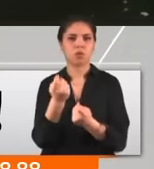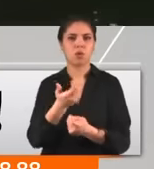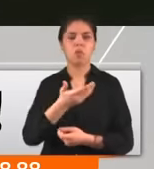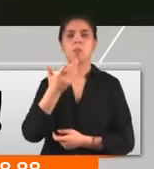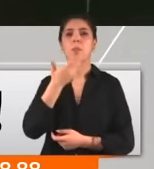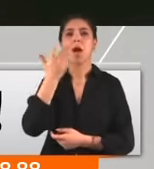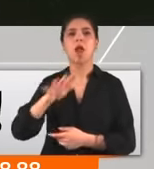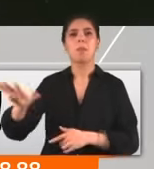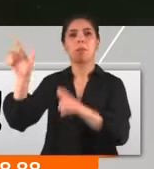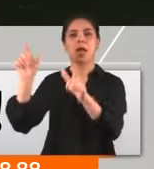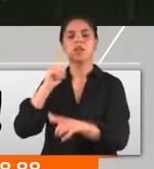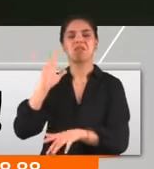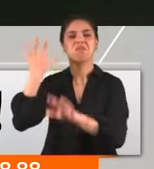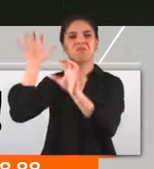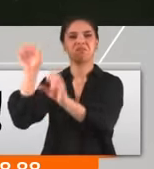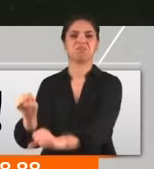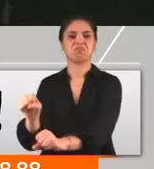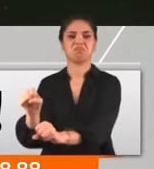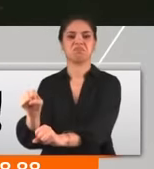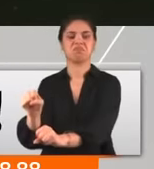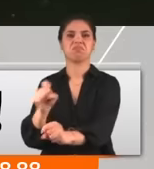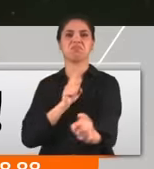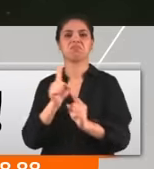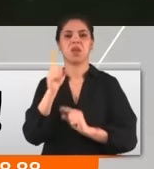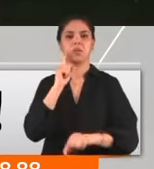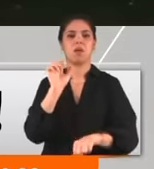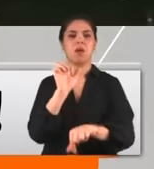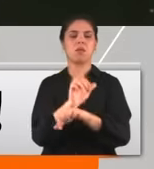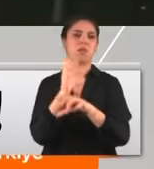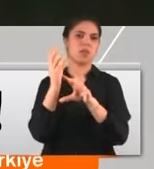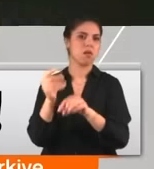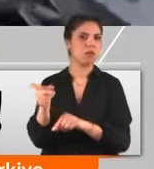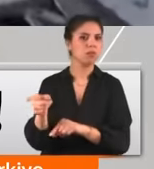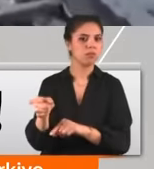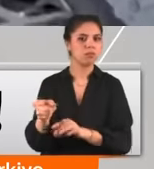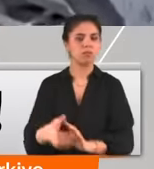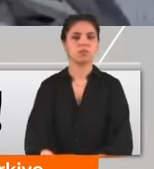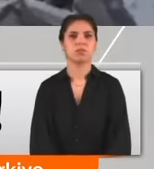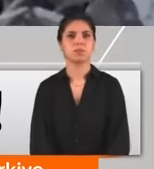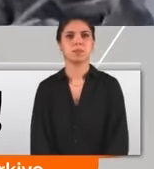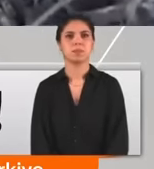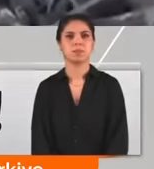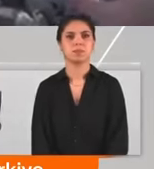Marmaris açıklarında kıskıvrak yakalandı ve çıkarıldığı mahkeme tarafından tutuklandı.